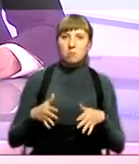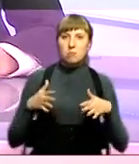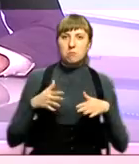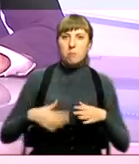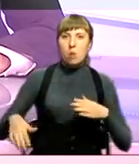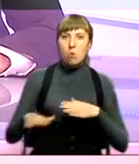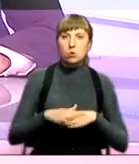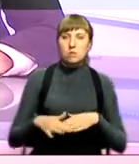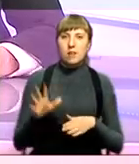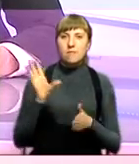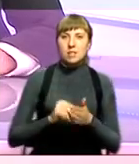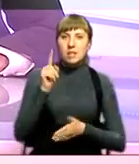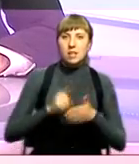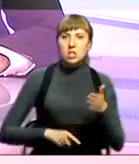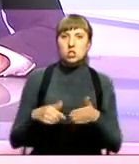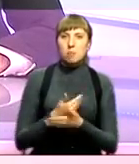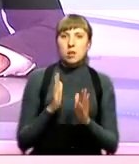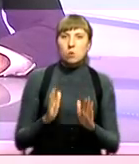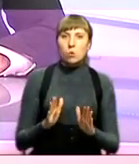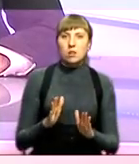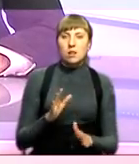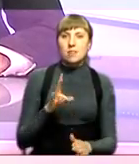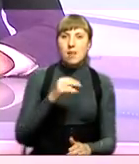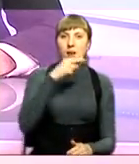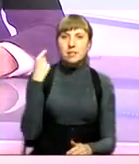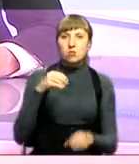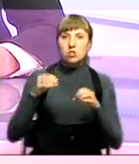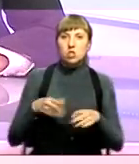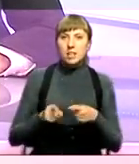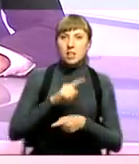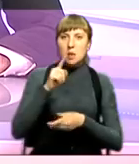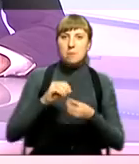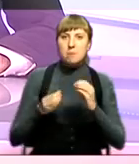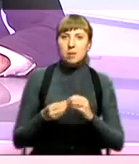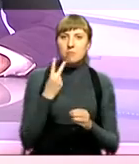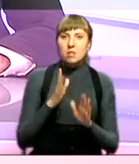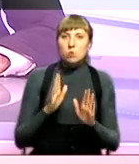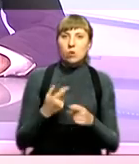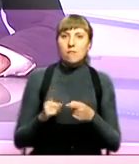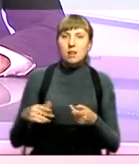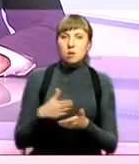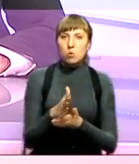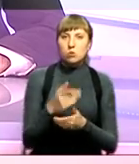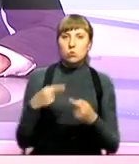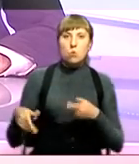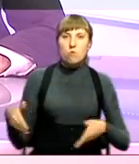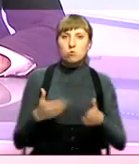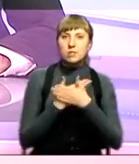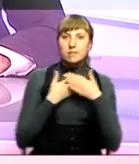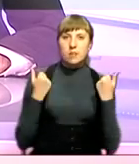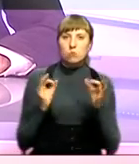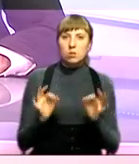Вся надежда теперь опять только на Россию. И решение этой проблемы мы видим только в этой плоскости. Другого пути нету.